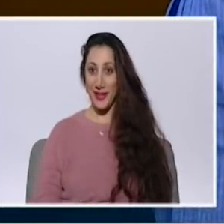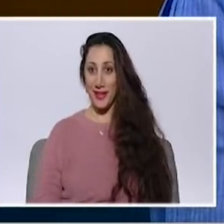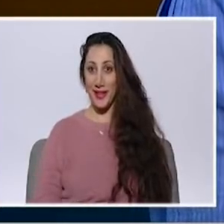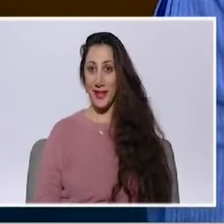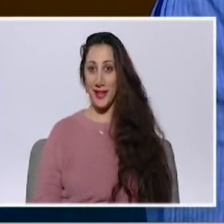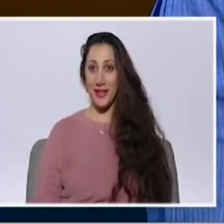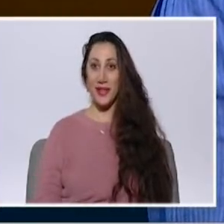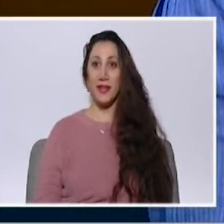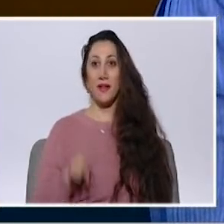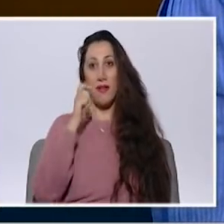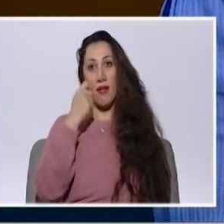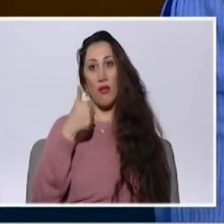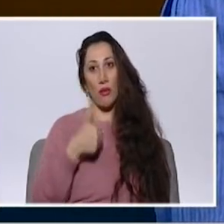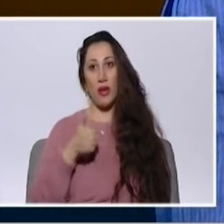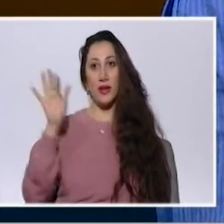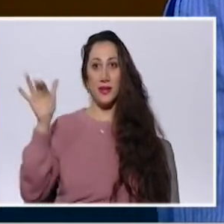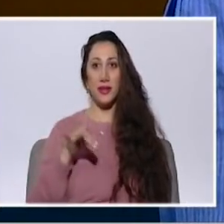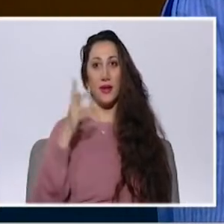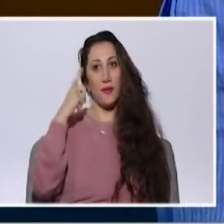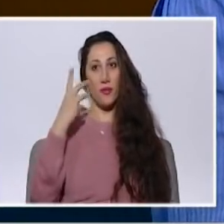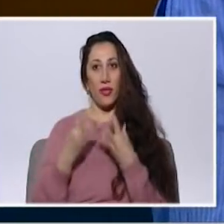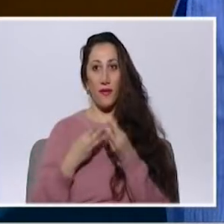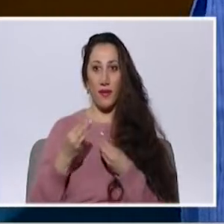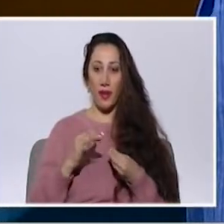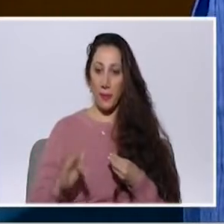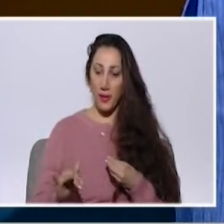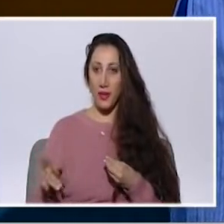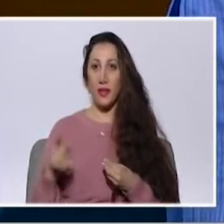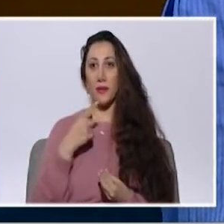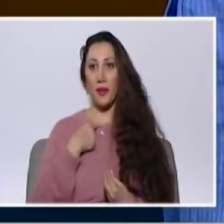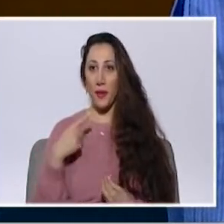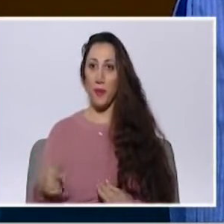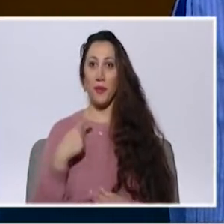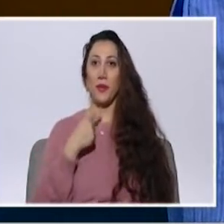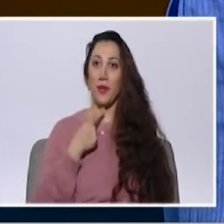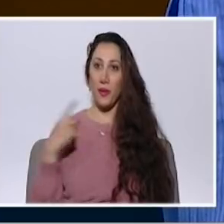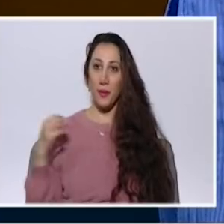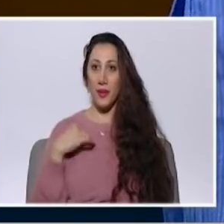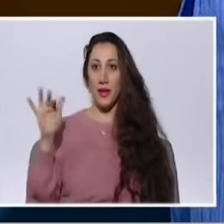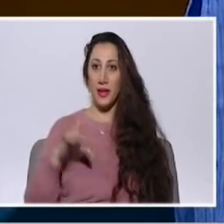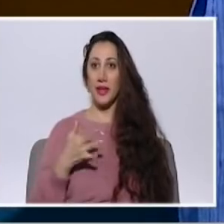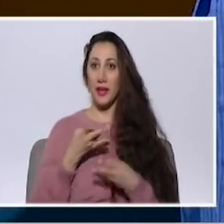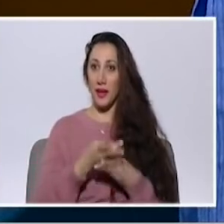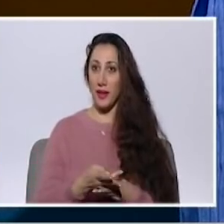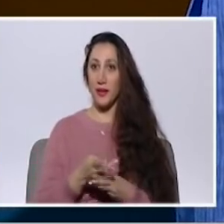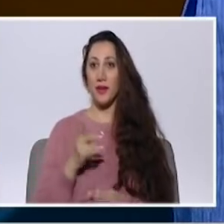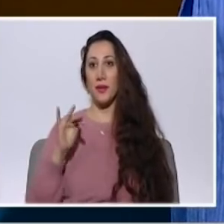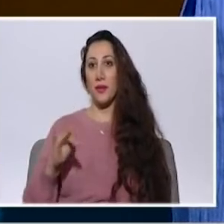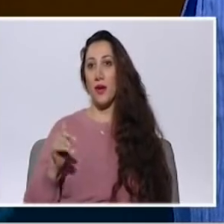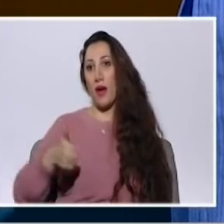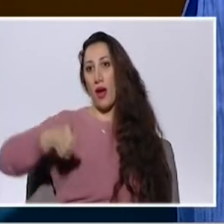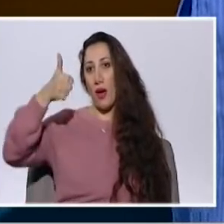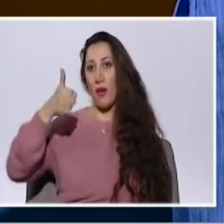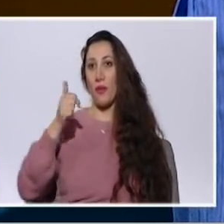اللي يحتوي بنتي، يعني انا شايفه ان في مشكله كبيره قوي في اللي بيجي يتقدم نور نور،